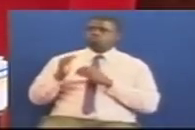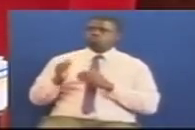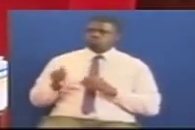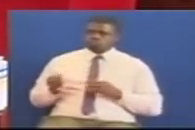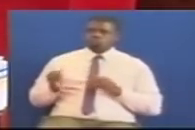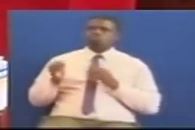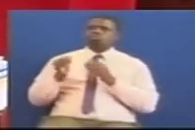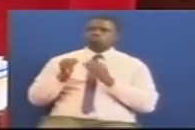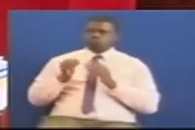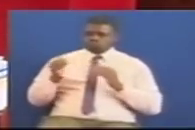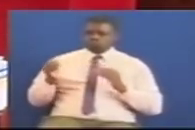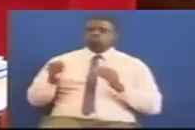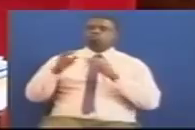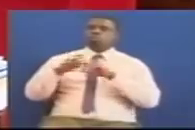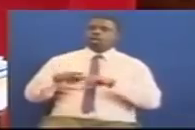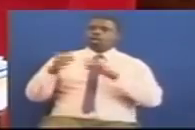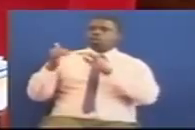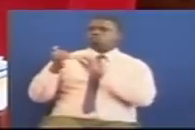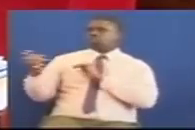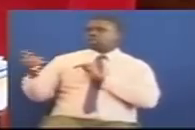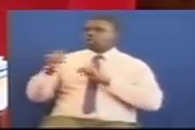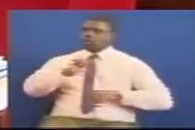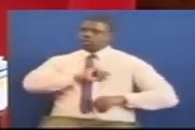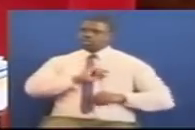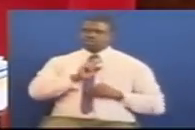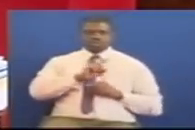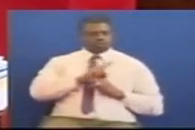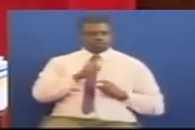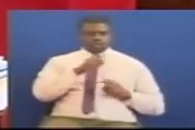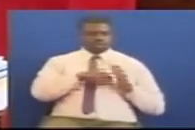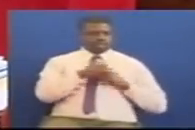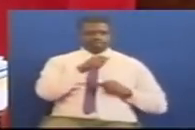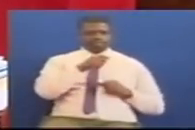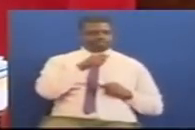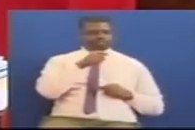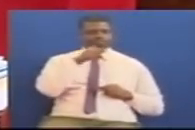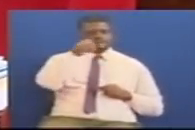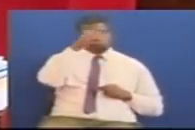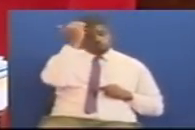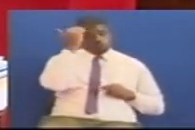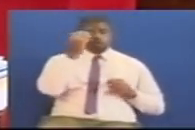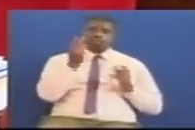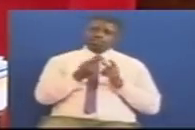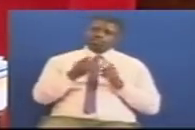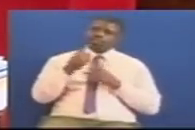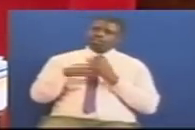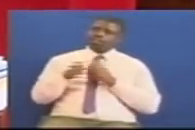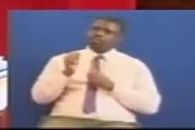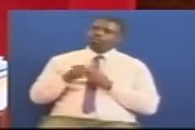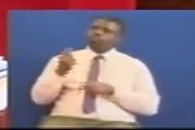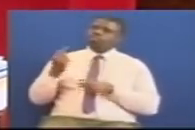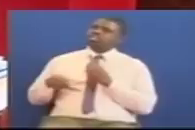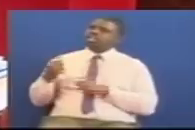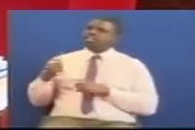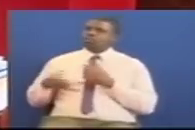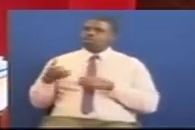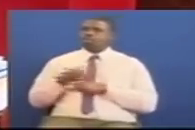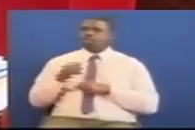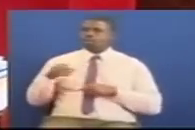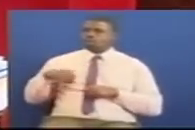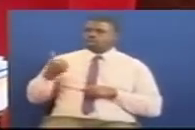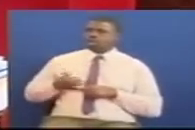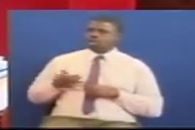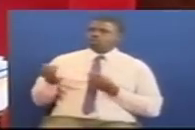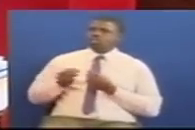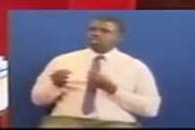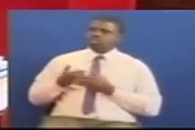uwiano wa kijinsia katika, sio tu katika vyuo, lakini hata katika masuala mazima ya siasa, kwa sababu tunapata wanawake wachache kwa sababu